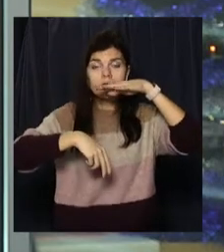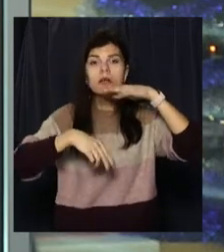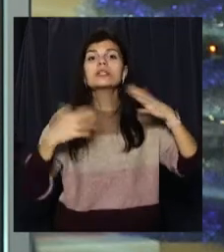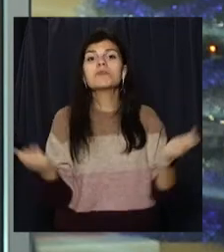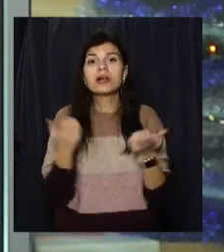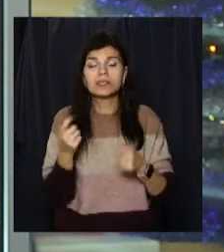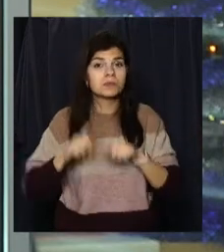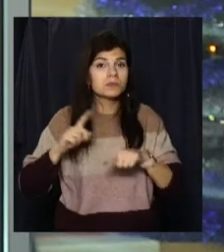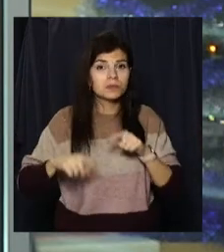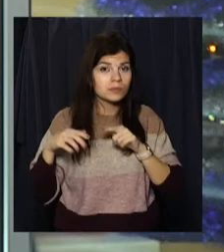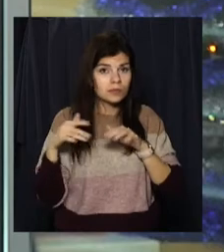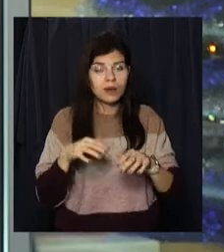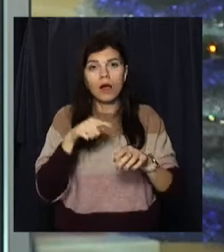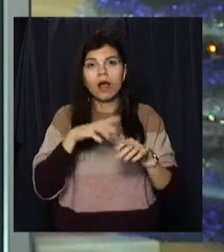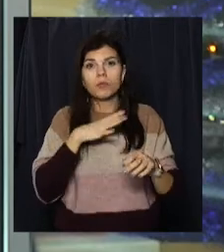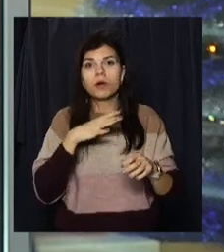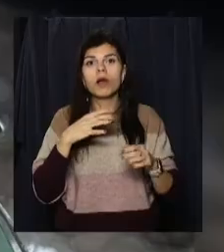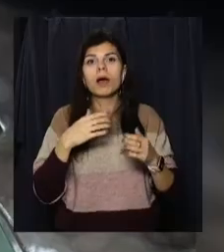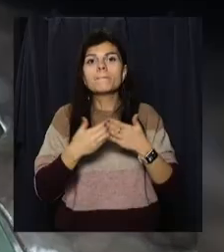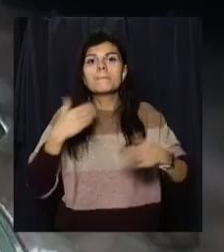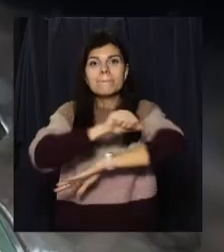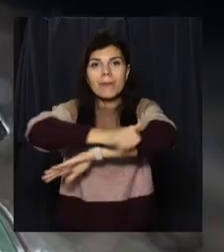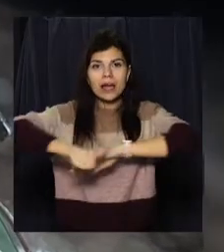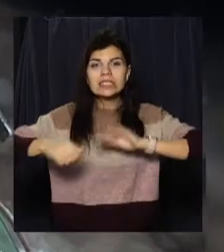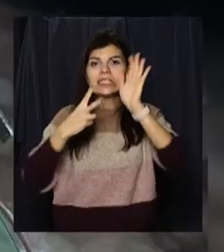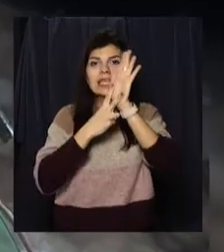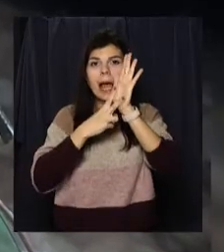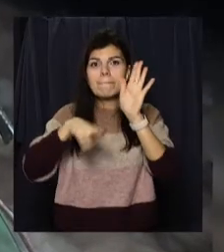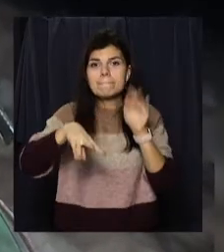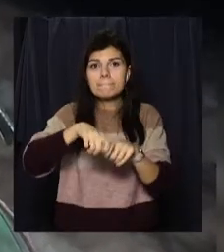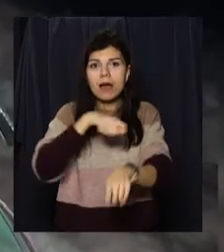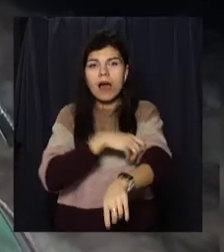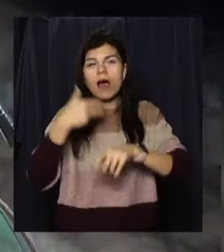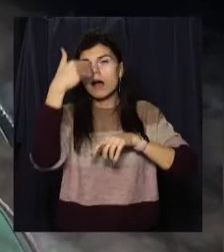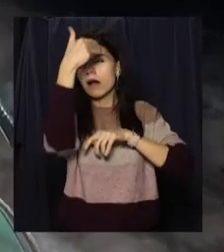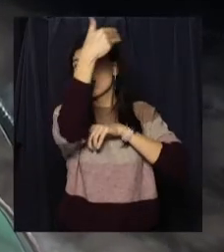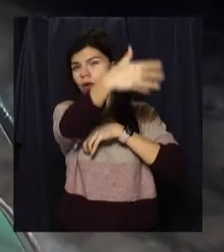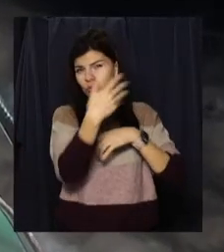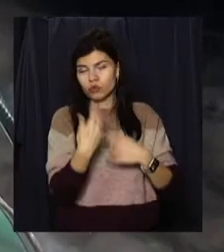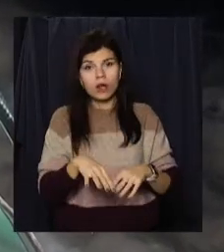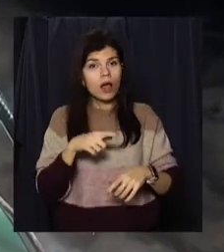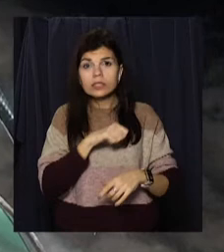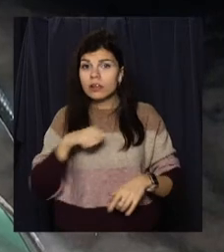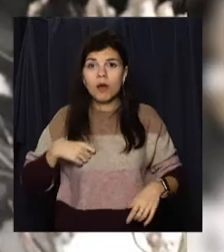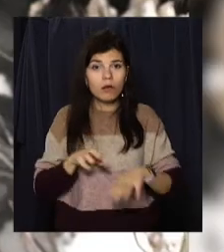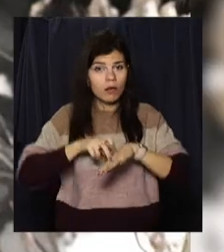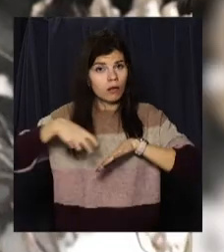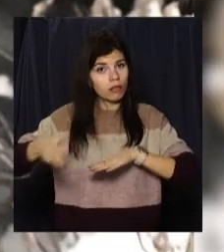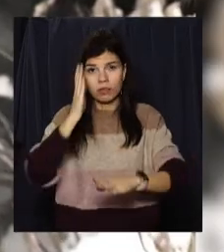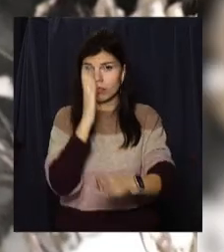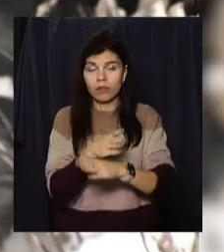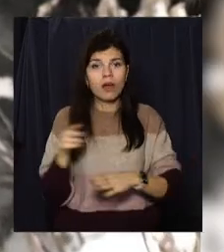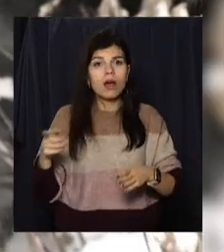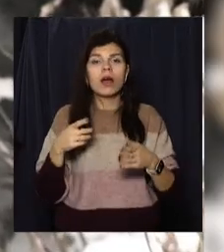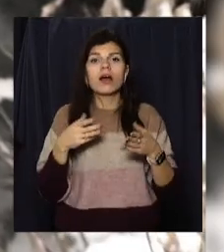на місце, постраждалий був за 7 метрів від берега у воді. Самостійно дістатися суші він не міг. За допомогою надувного човна